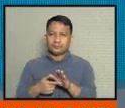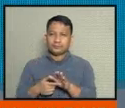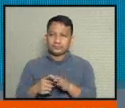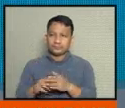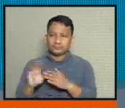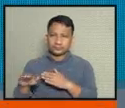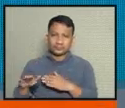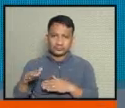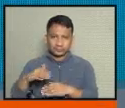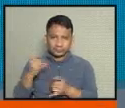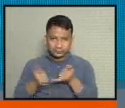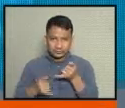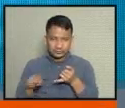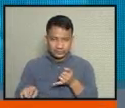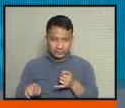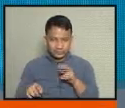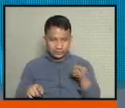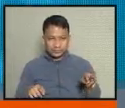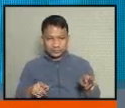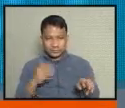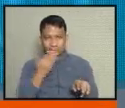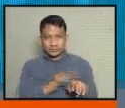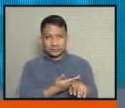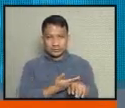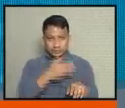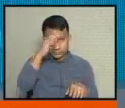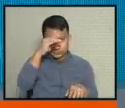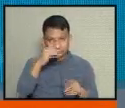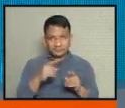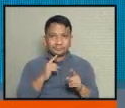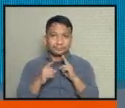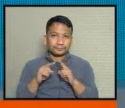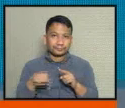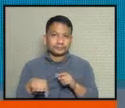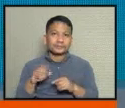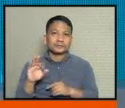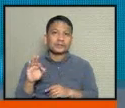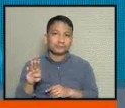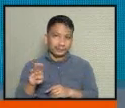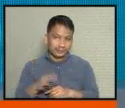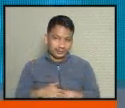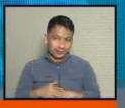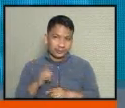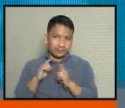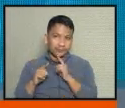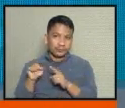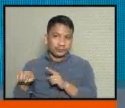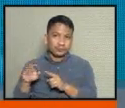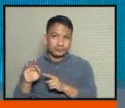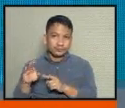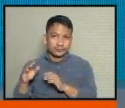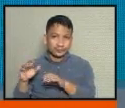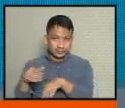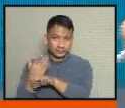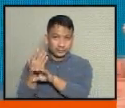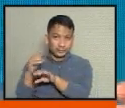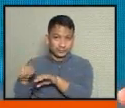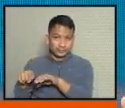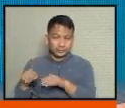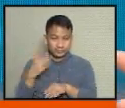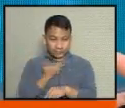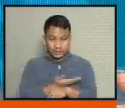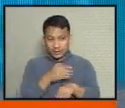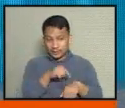Ultimatum yung bunso ko, nakakita na yung lalaki na yun, yun ang kausap niya. Sa FB? Oo. Ah, miss po yung mga anak